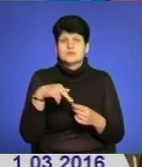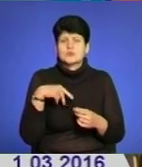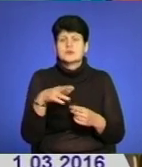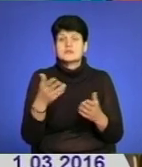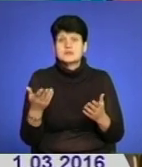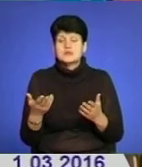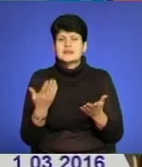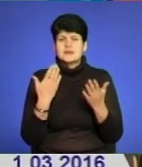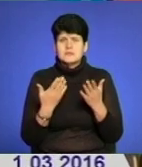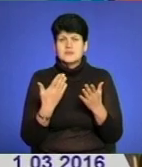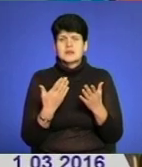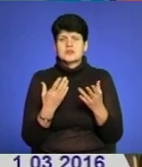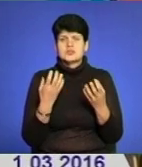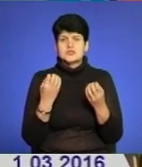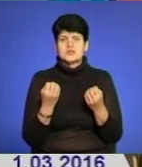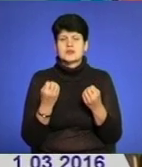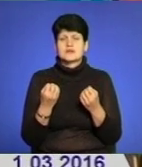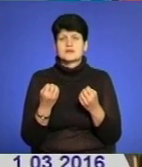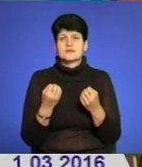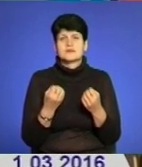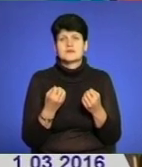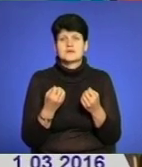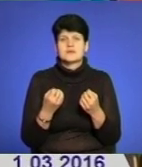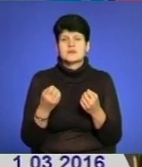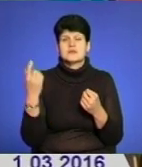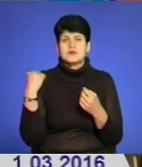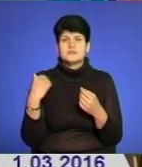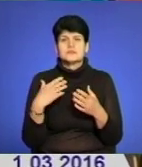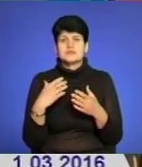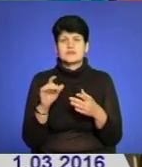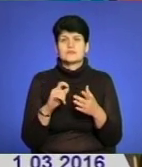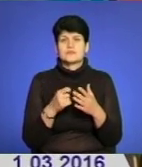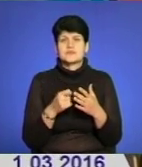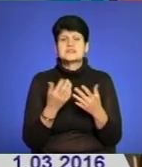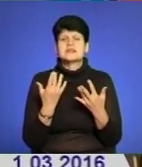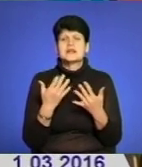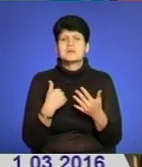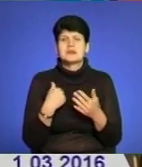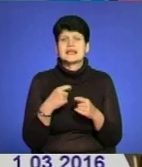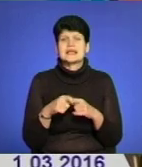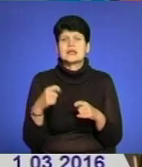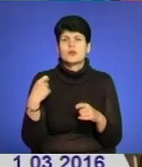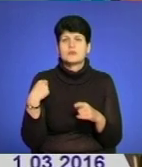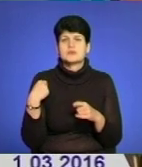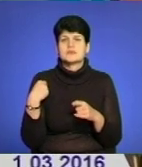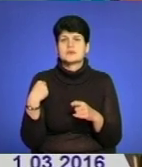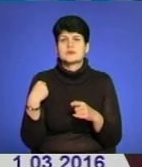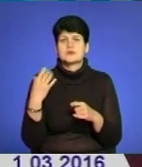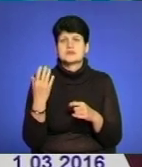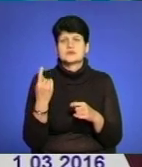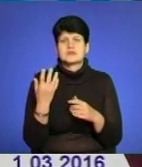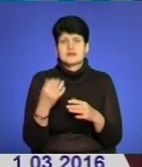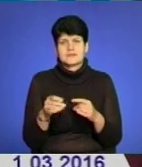якби шавомір нам хтось включив, тако ззаді вчепив, то я не знаю, скільки б ми кілометрів за день нашмагали.